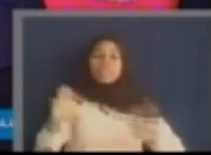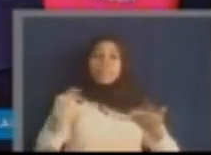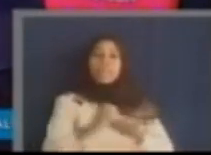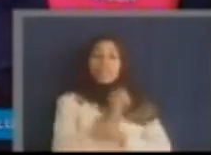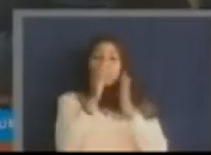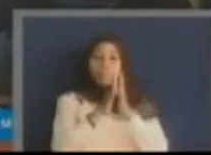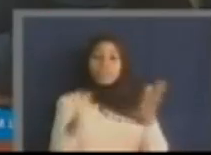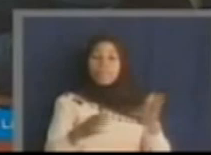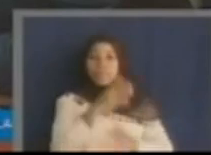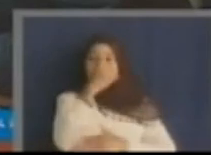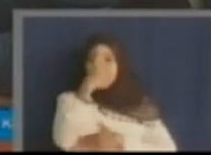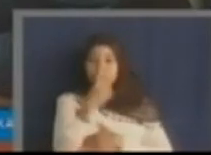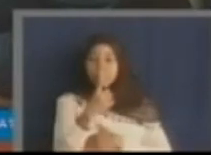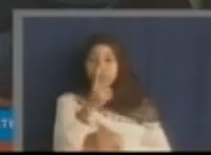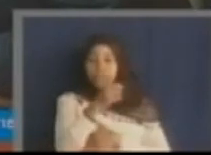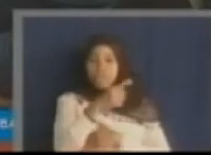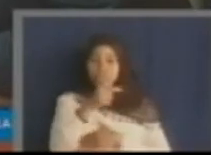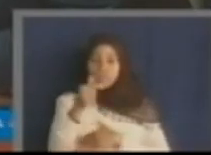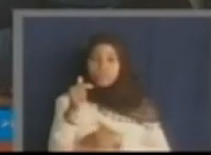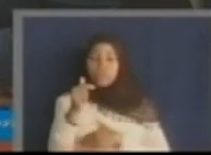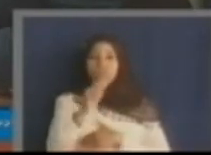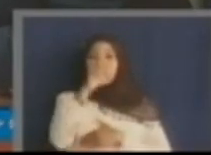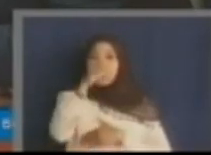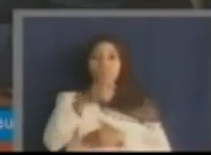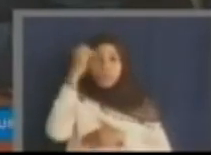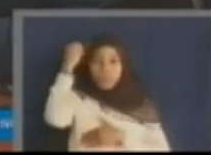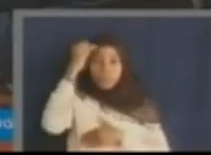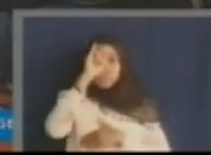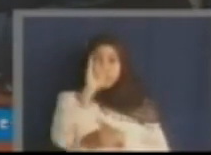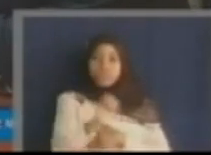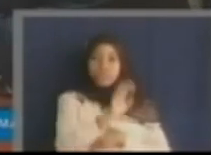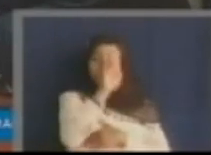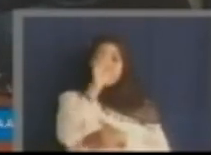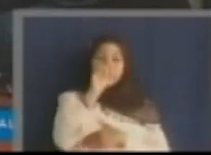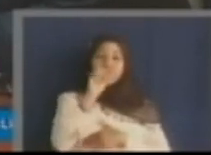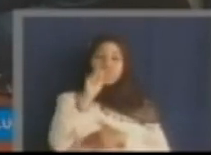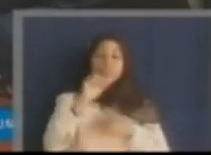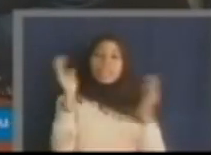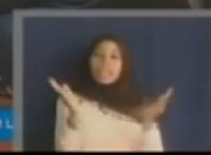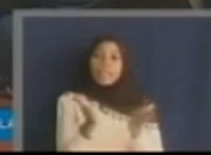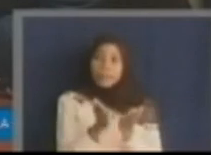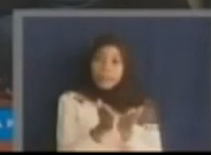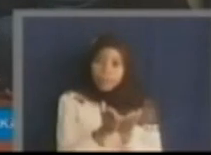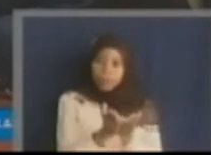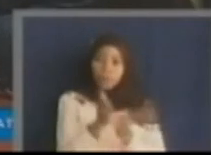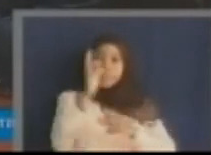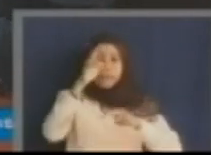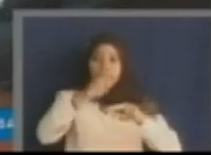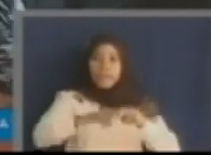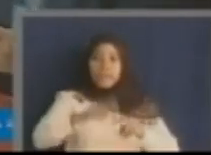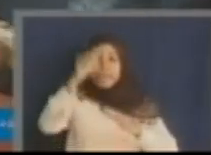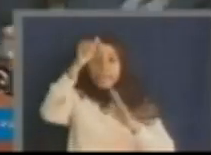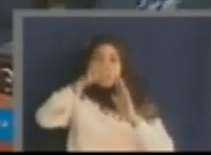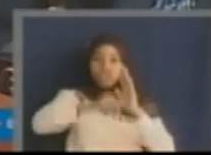Mheshimiwa, naomba kaa basi tuelewane. Naomba kaa tuelewane. Mheshimiwa mwenyekiti endelea.